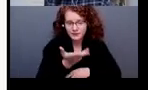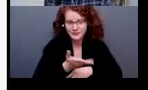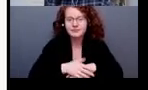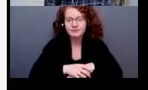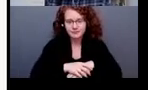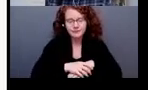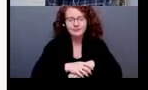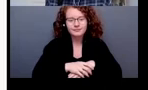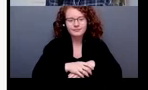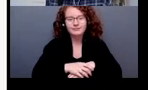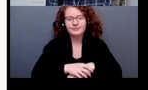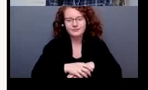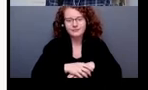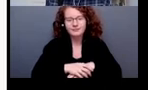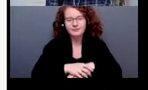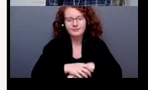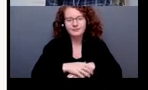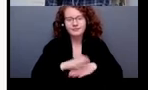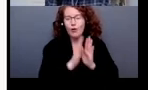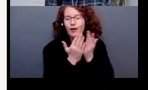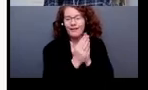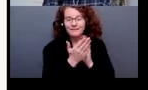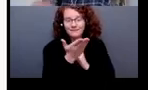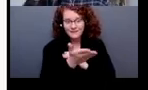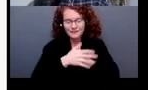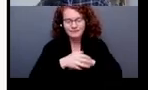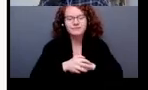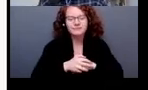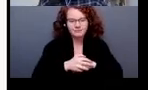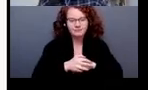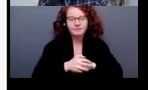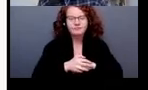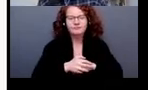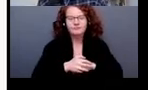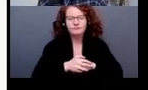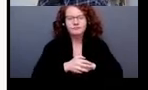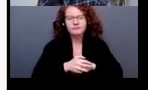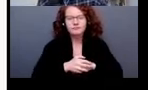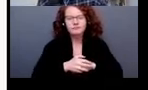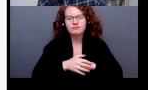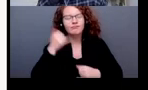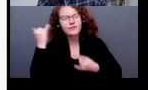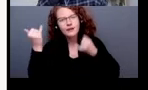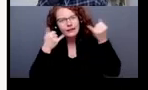de voir comment produire ce livre est venue, en fait, de manière assez...